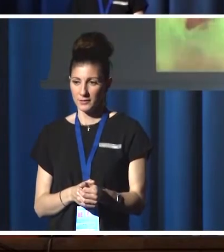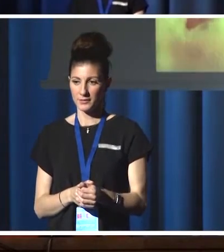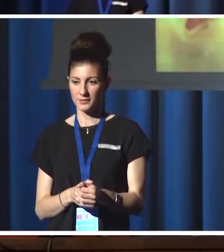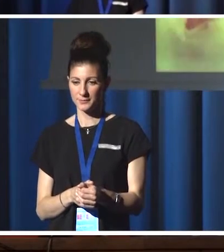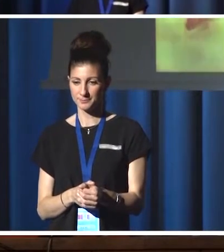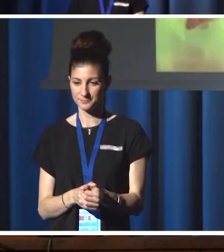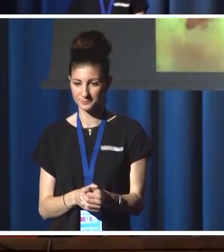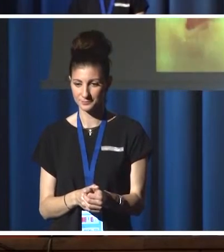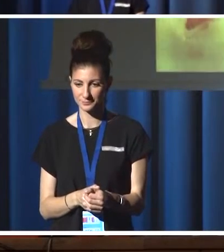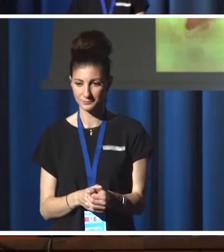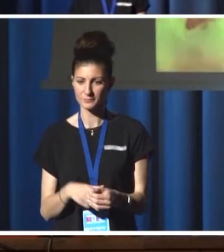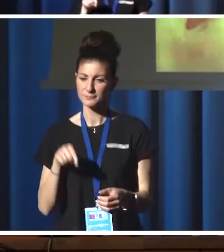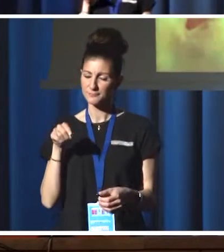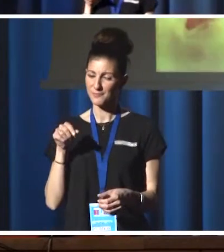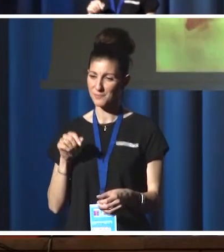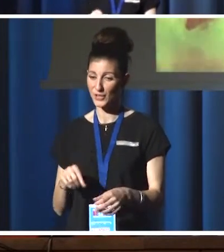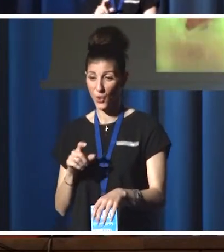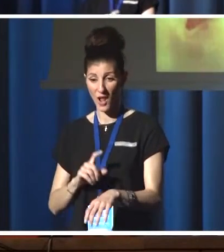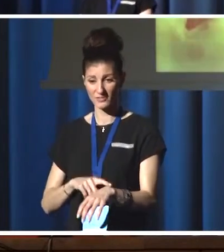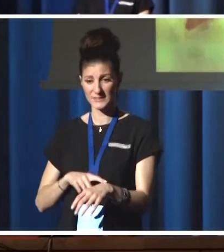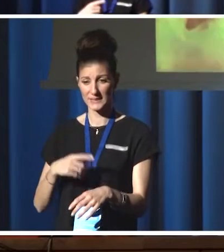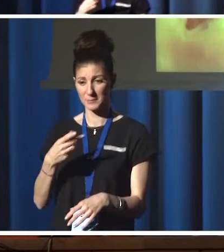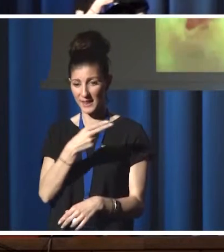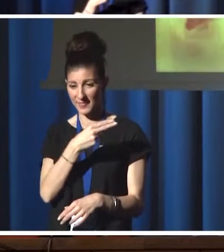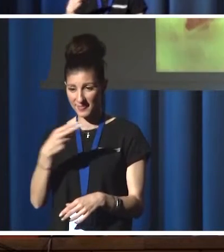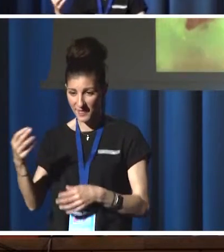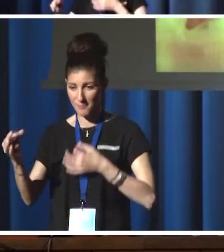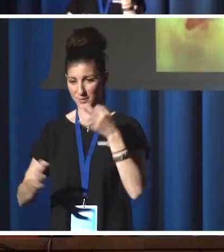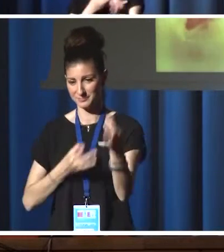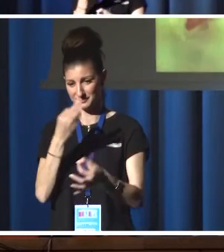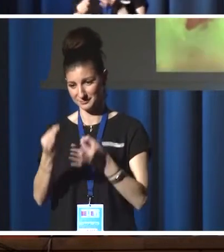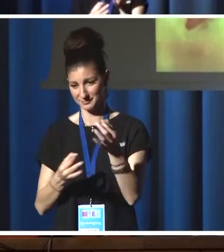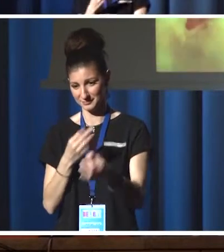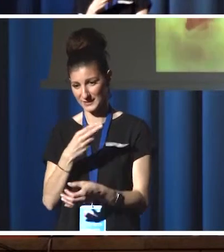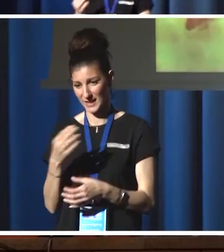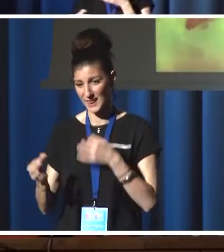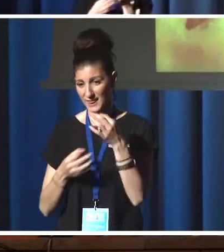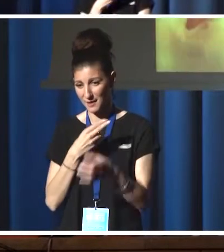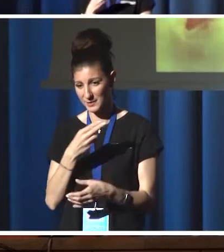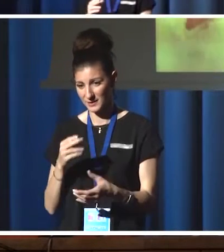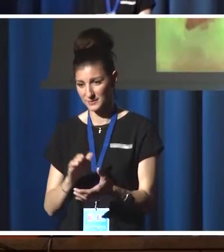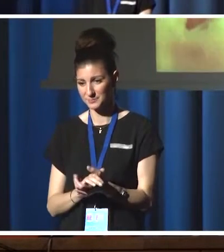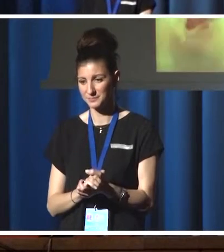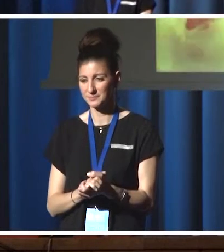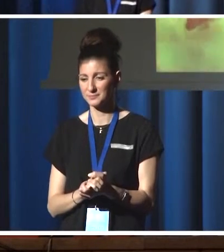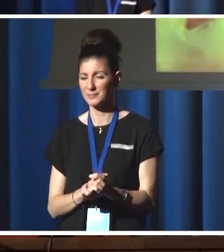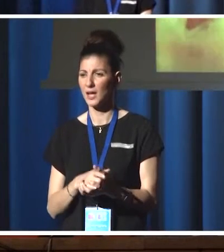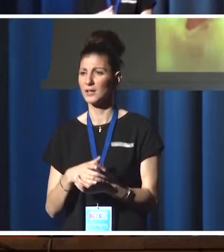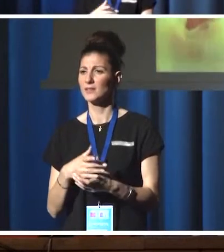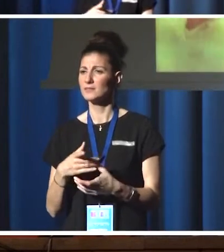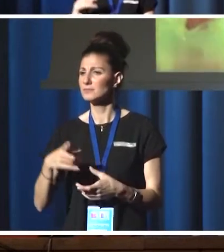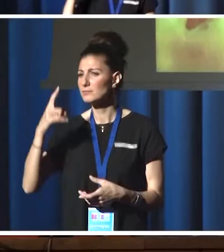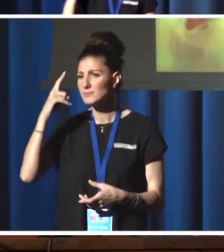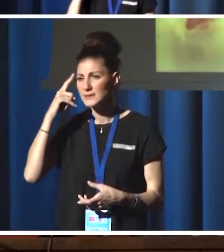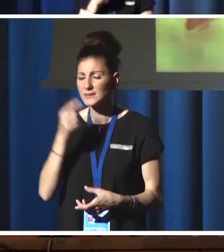αποτέλεσμα και τώρα ερχόμαστε και μπαίνουμε σστο θέμα μας τι θεωρεί ο καθένας ότι είναι εφικτό για